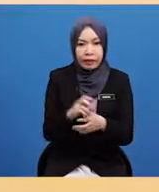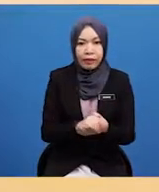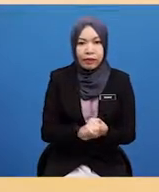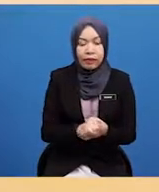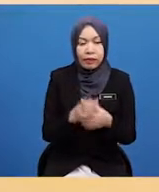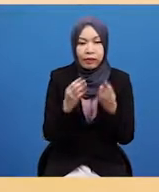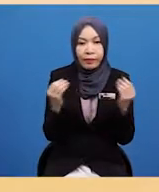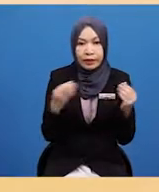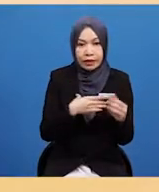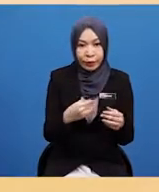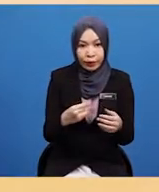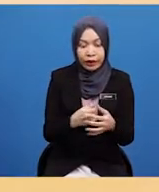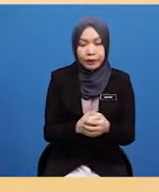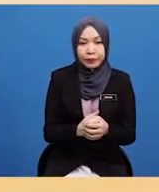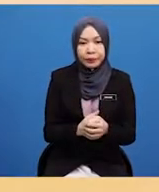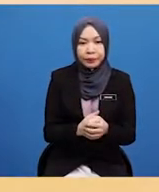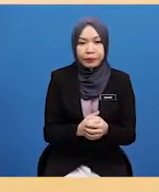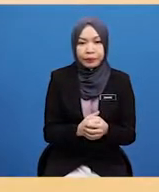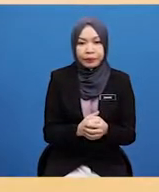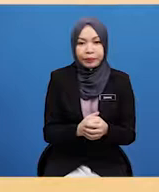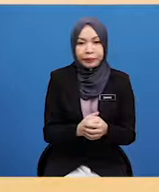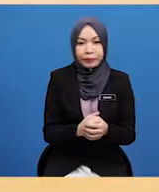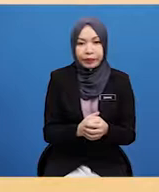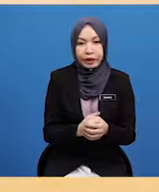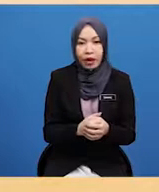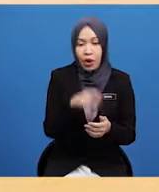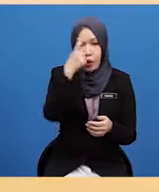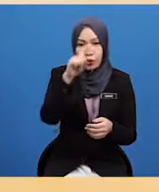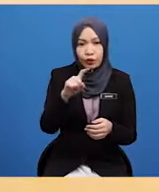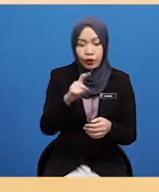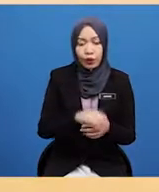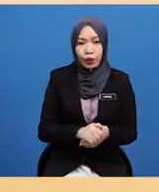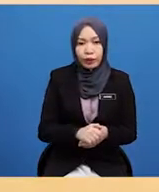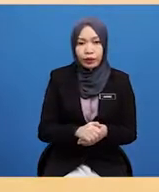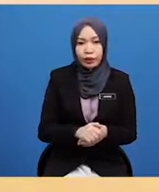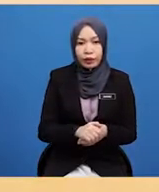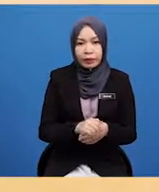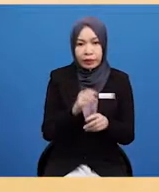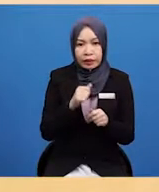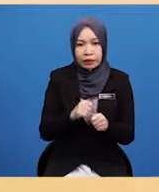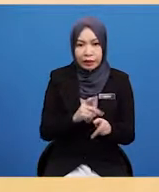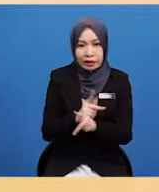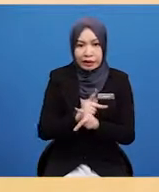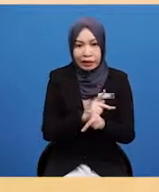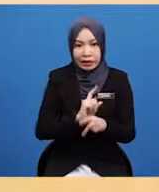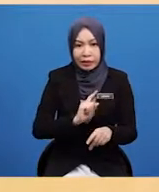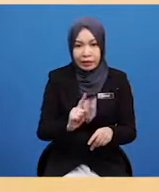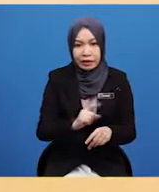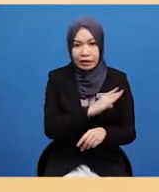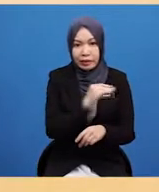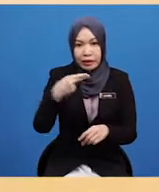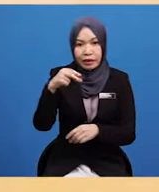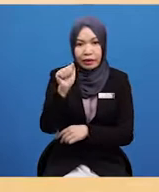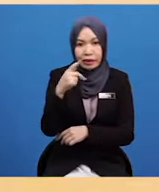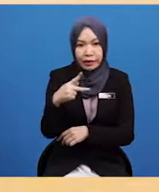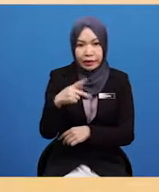isu penentangan untuk mempertahankan agama Islam dan hak penduduk tempatan.